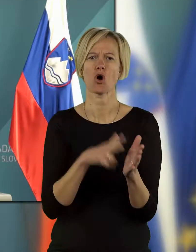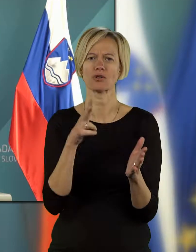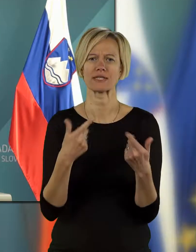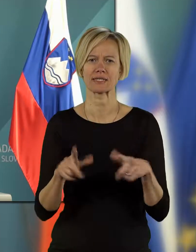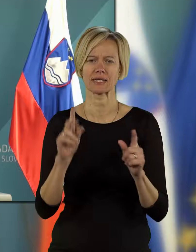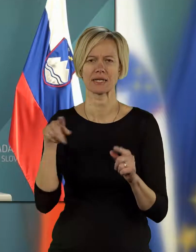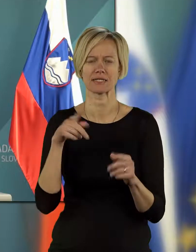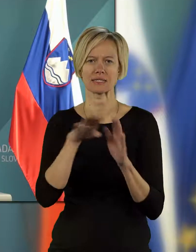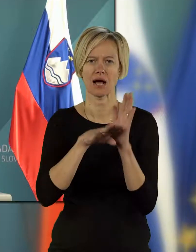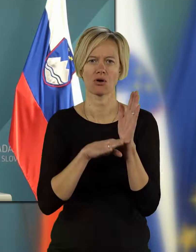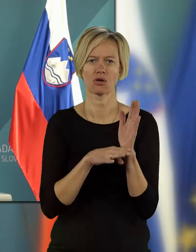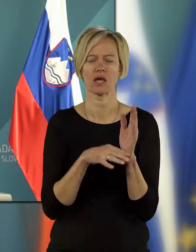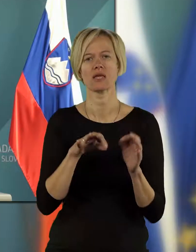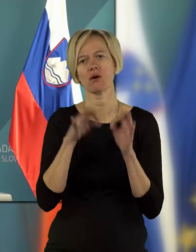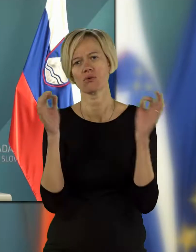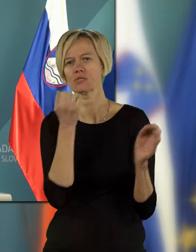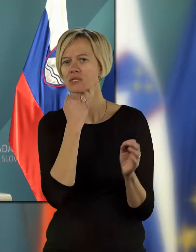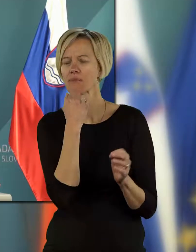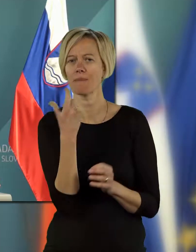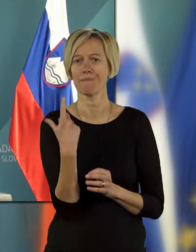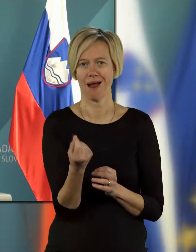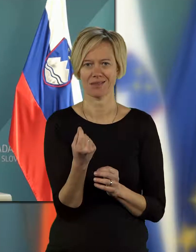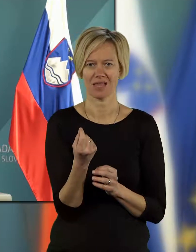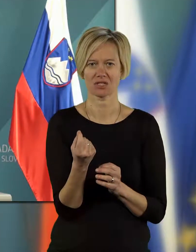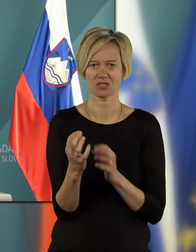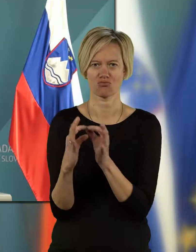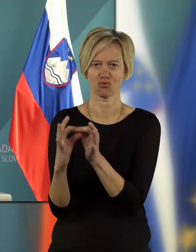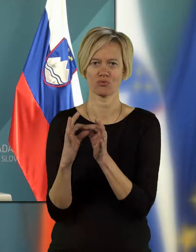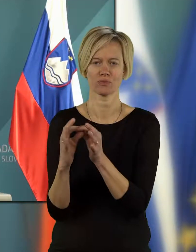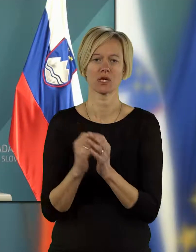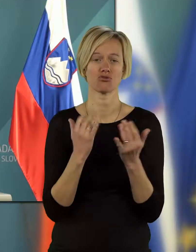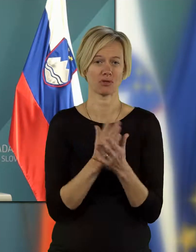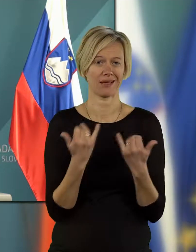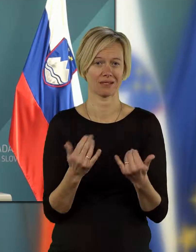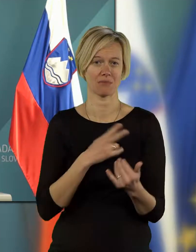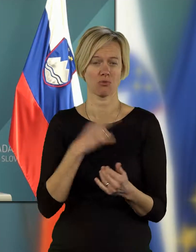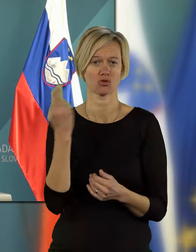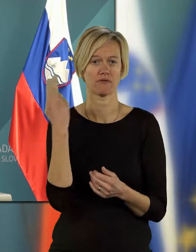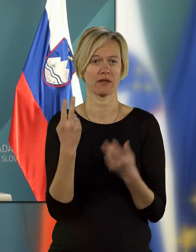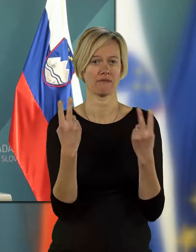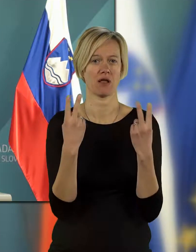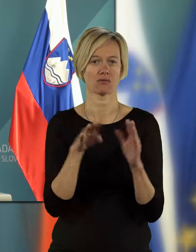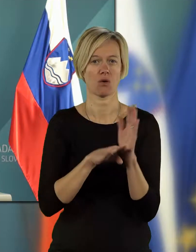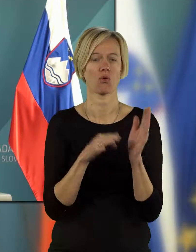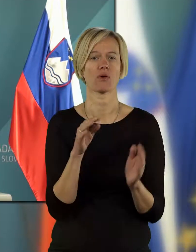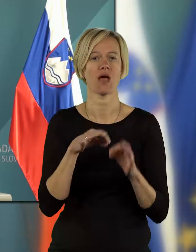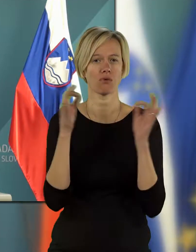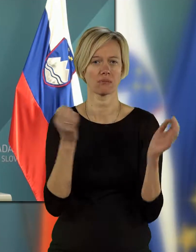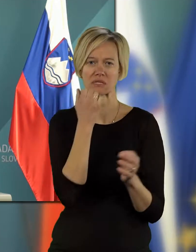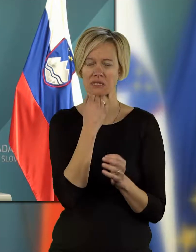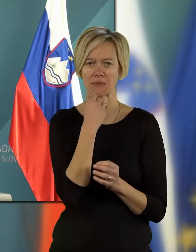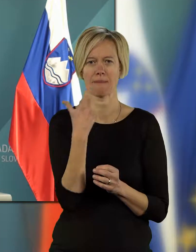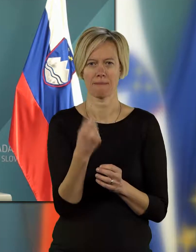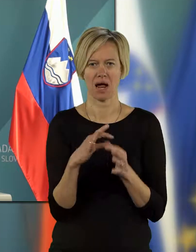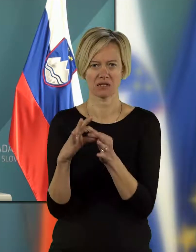koncesij in pa zakon o javno-zasebnem partnerstvu. Že danes imamo v Sloveniji veljaven zakon o